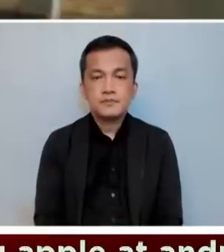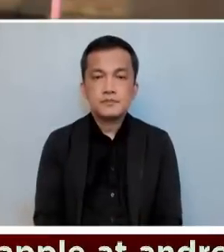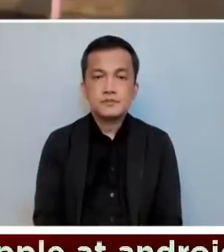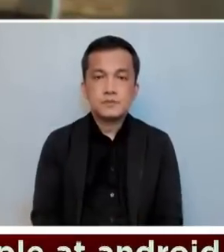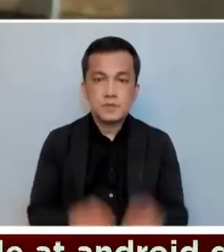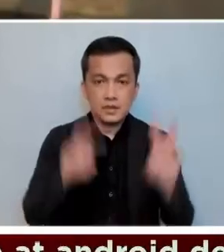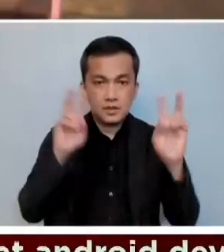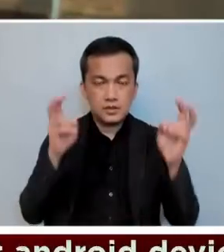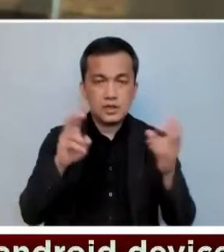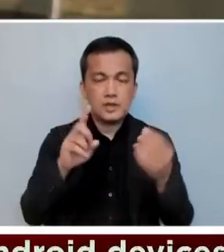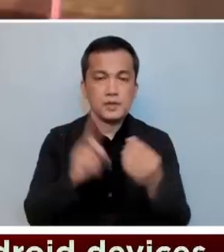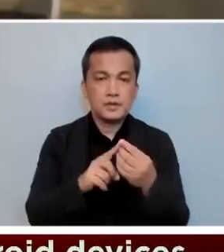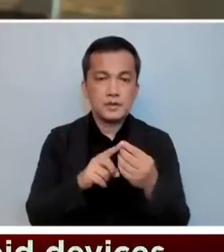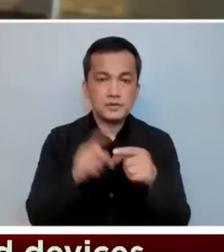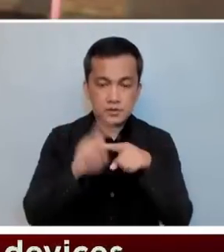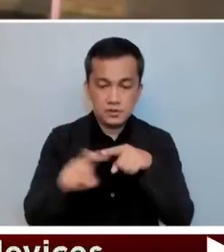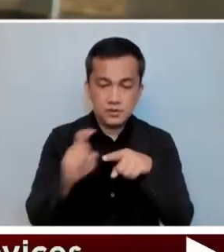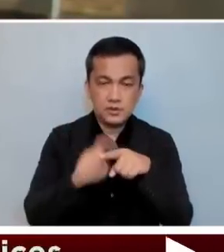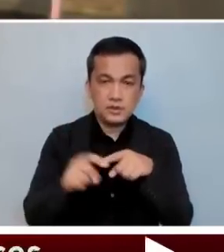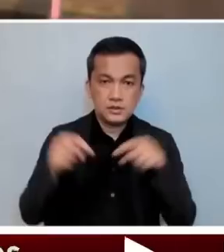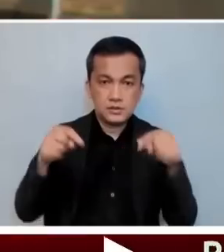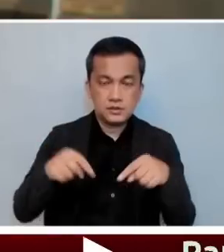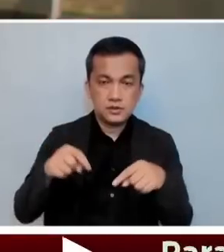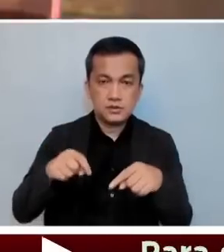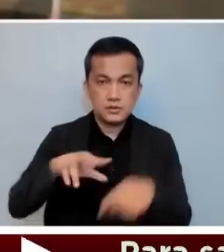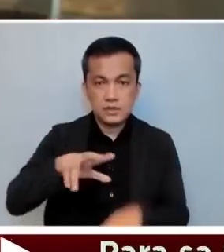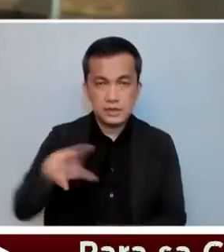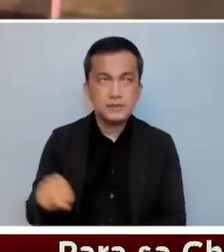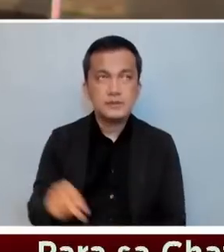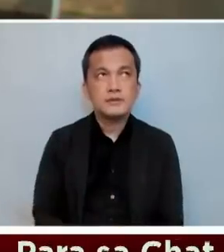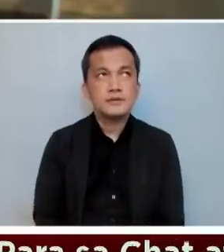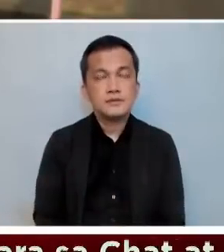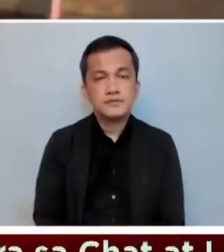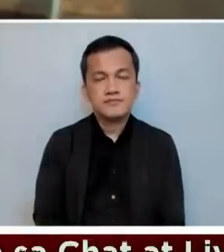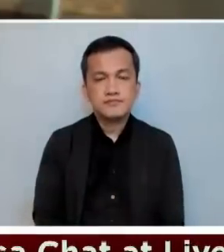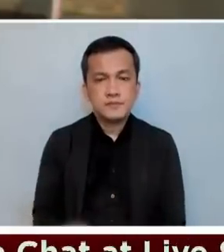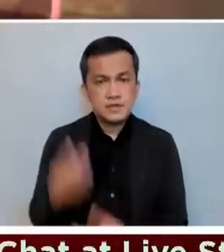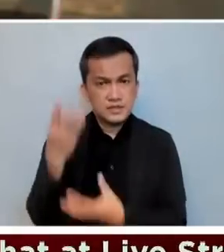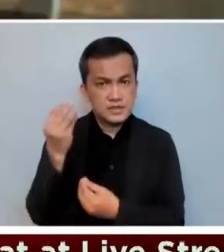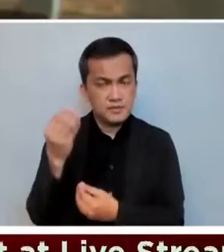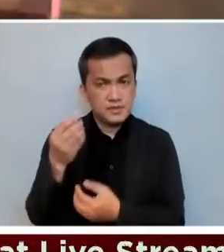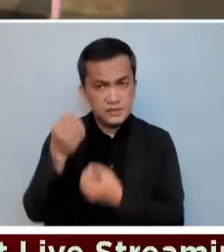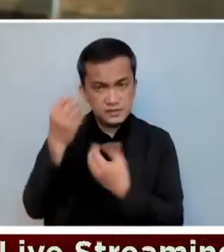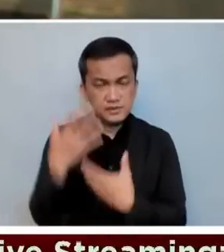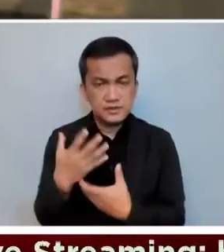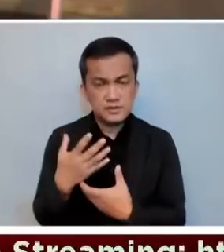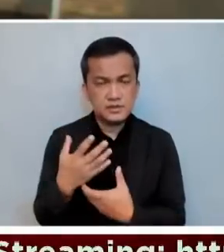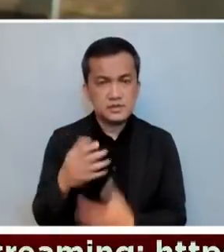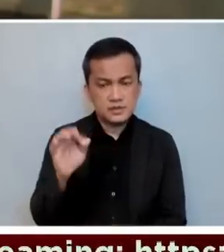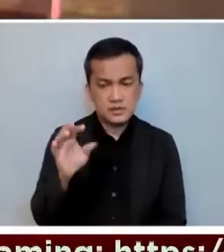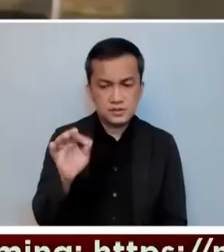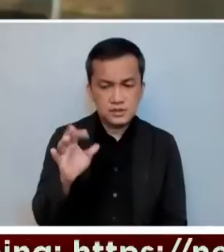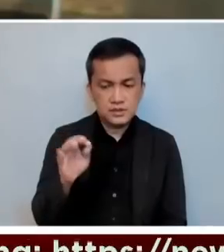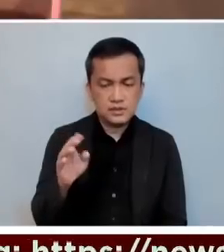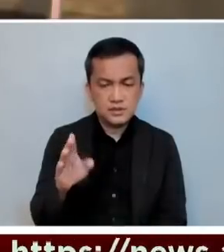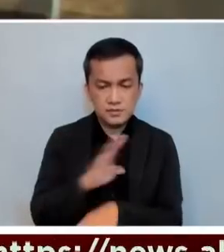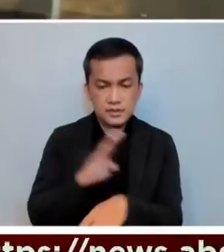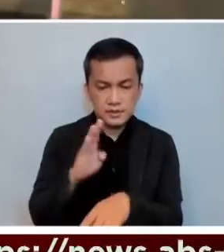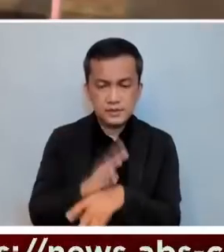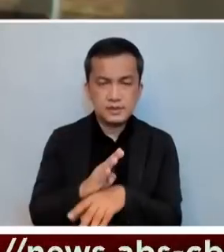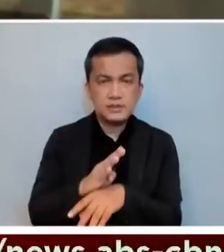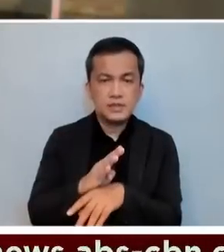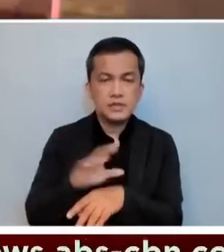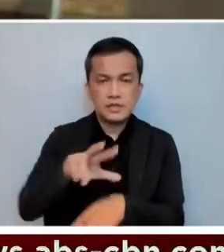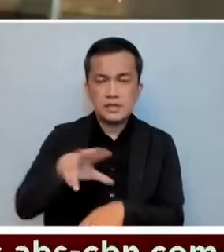tungkol sa power supply dito sa lalawigan ng Cagayan, sa latest data na nakuha natin, 19 na bayan dito sa Cagayan